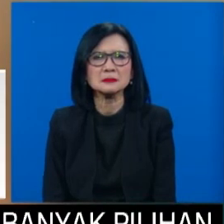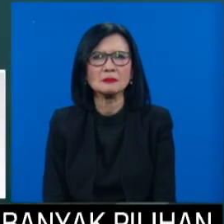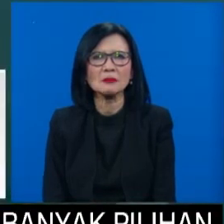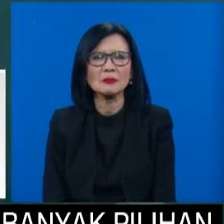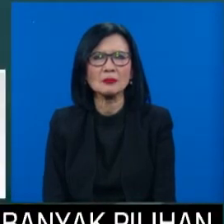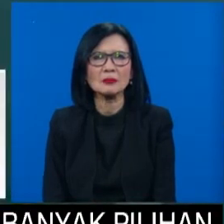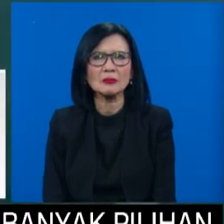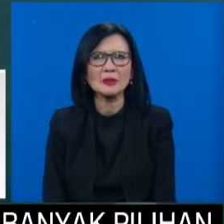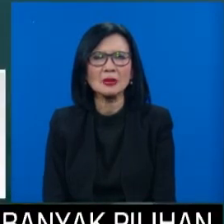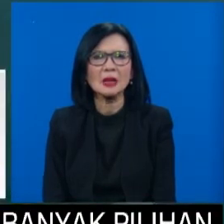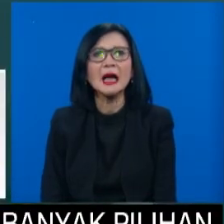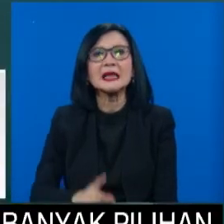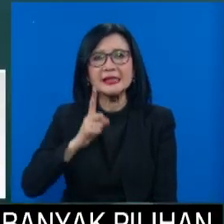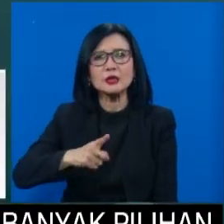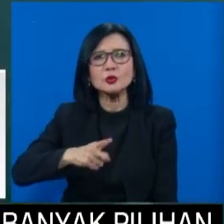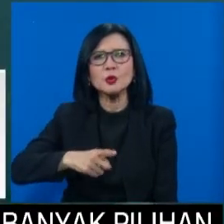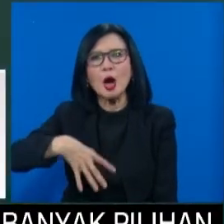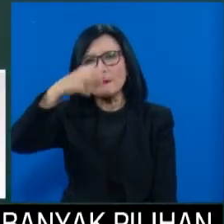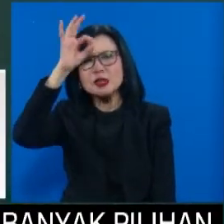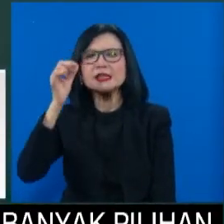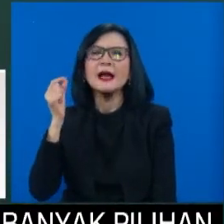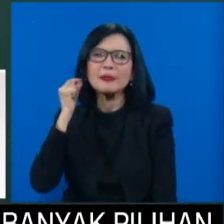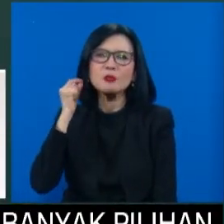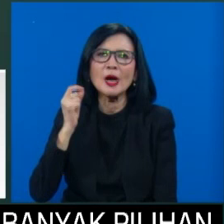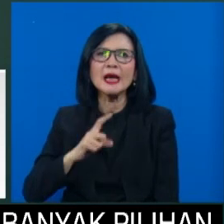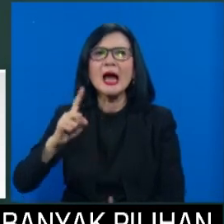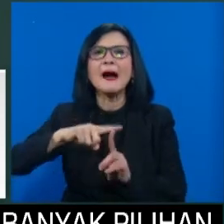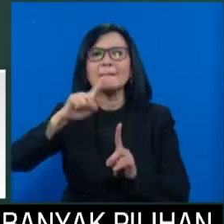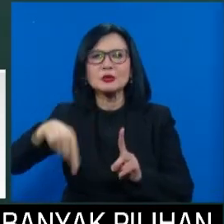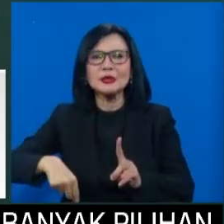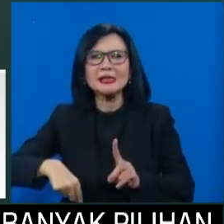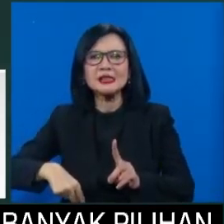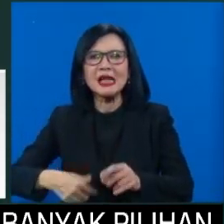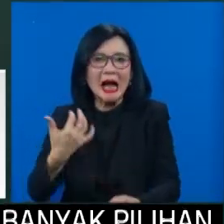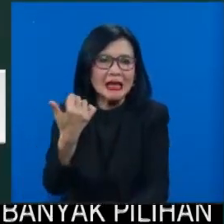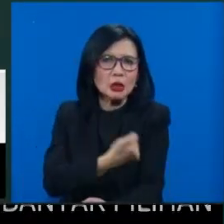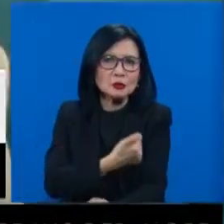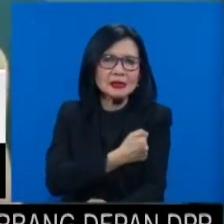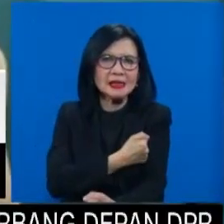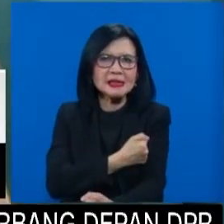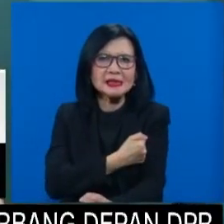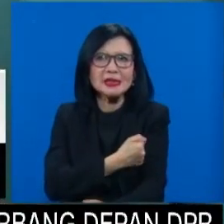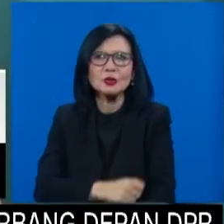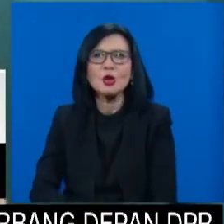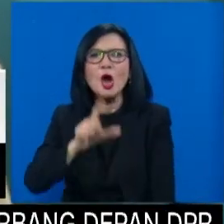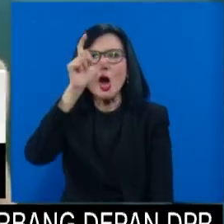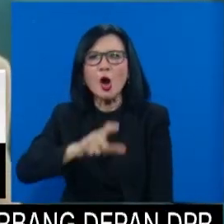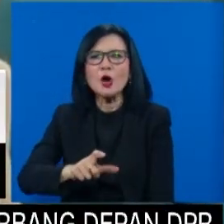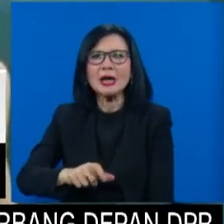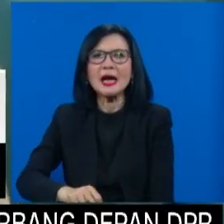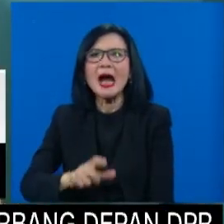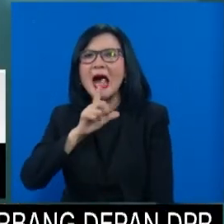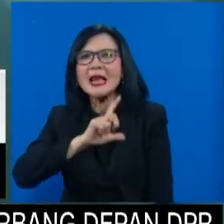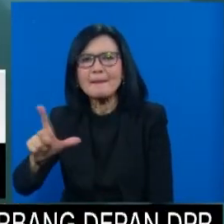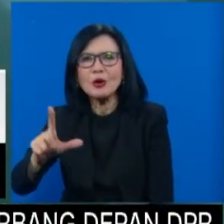Brigadir IR, seorang polisi wanita yang bertugas di Badan Narkotika Nasional Provinsi Riau, dilaporkan ke Polda Riau usai diduga menyekap